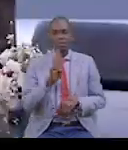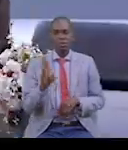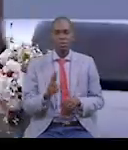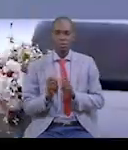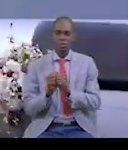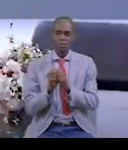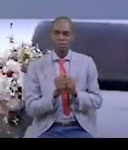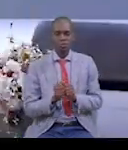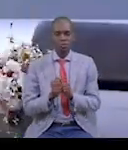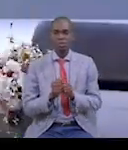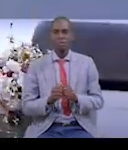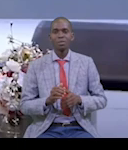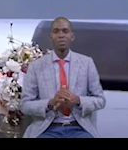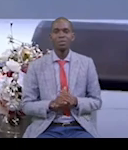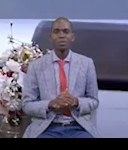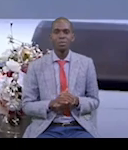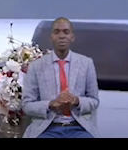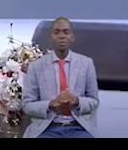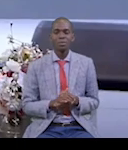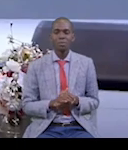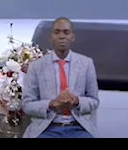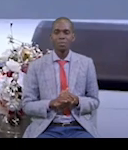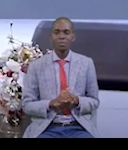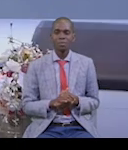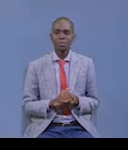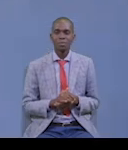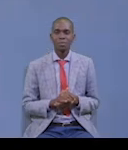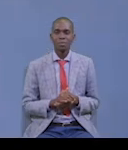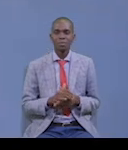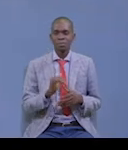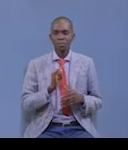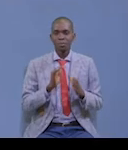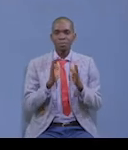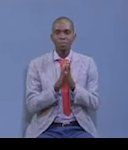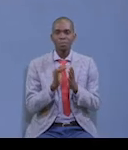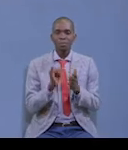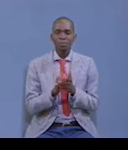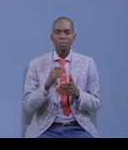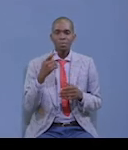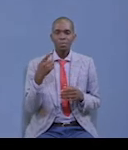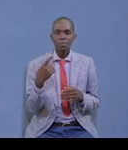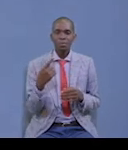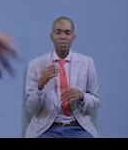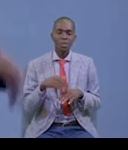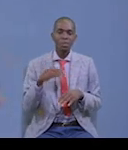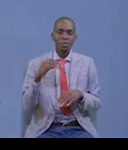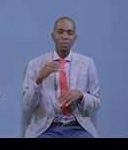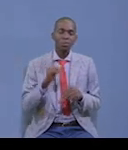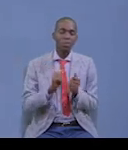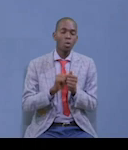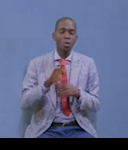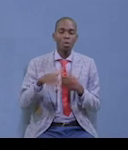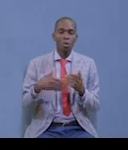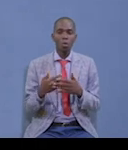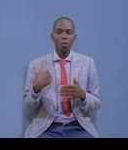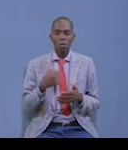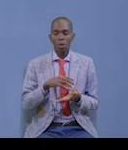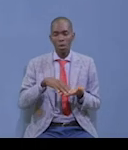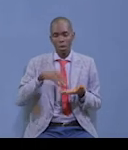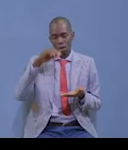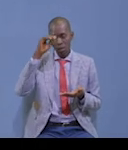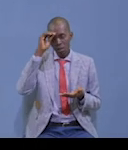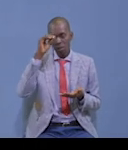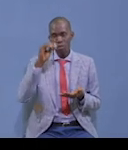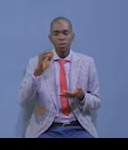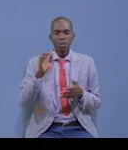gadipe prati samayanni var entagano aanandincharu. And I pray that the fruit of everything we have heard will come out clearly